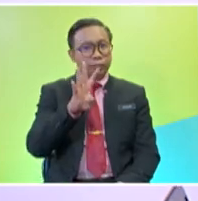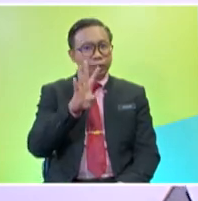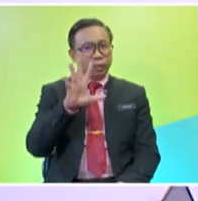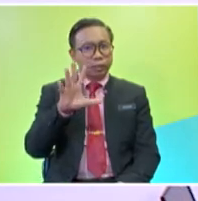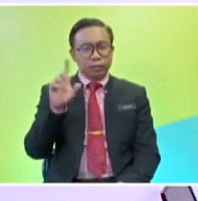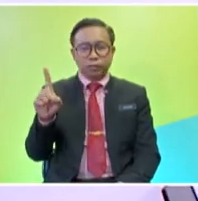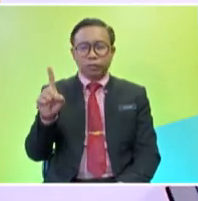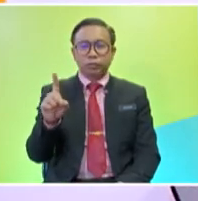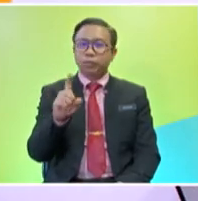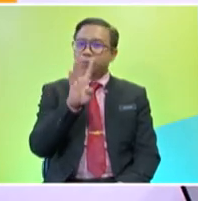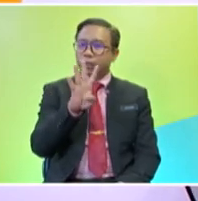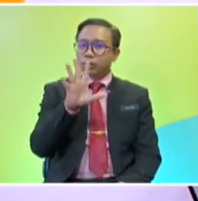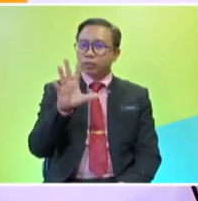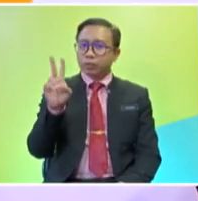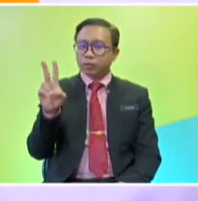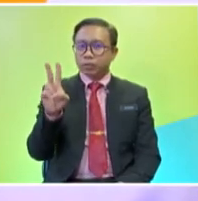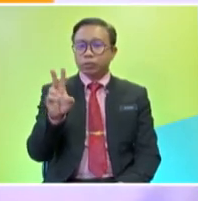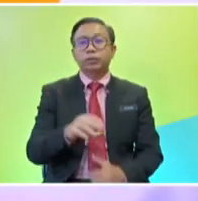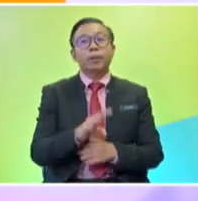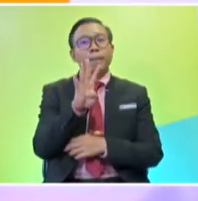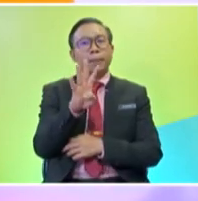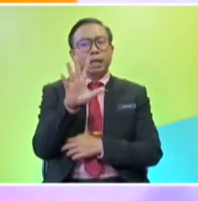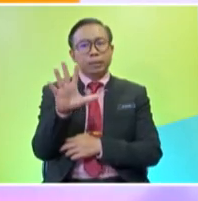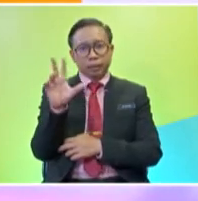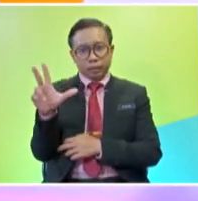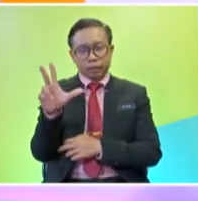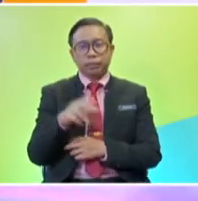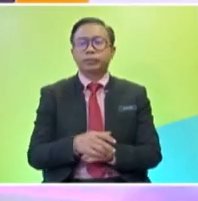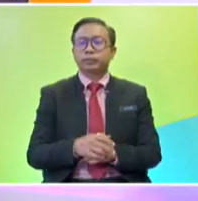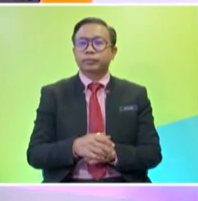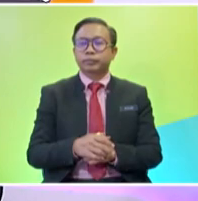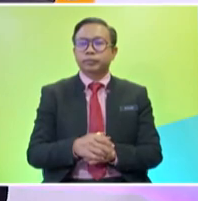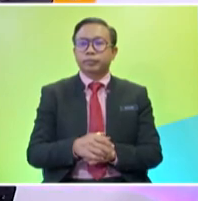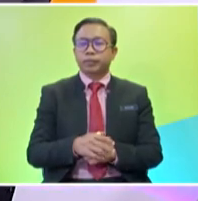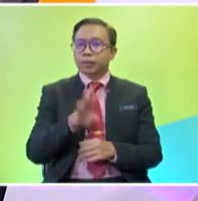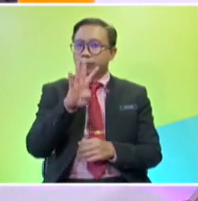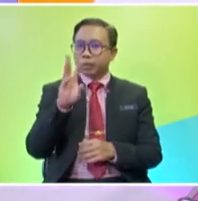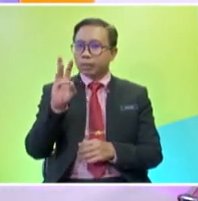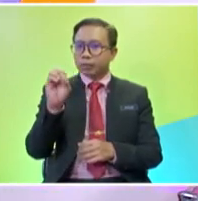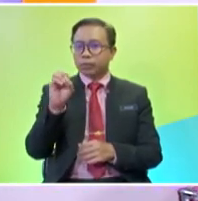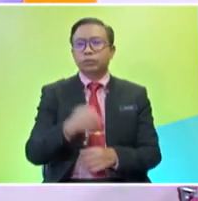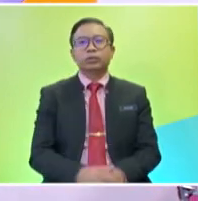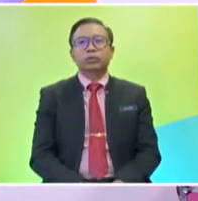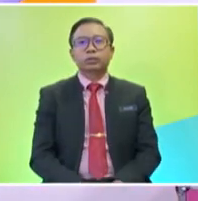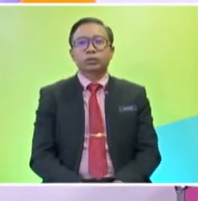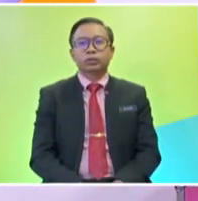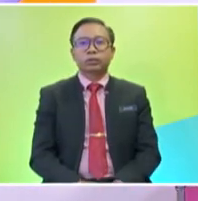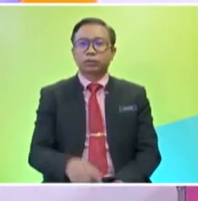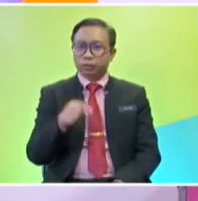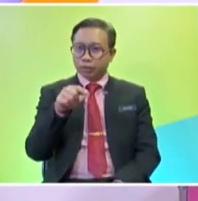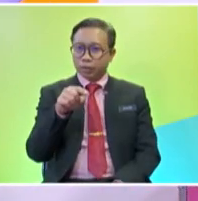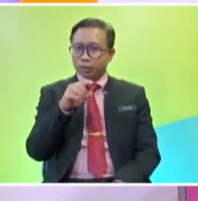51 452 453 460 sini